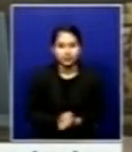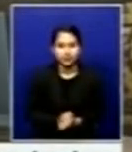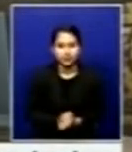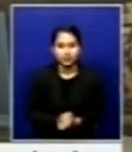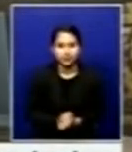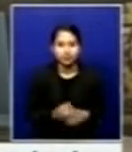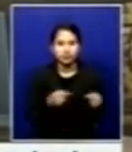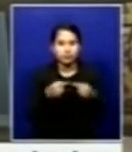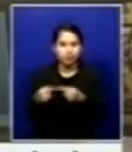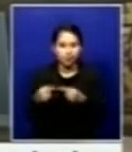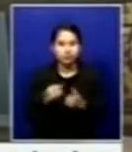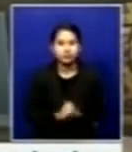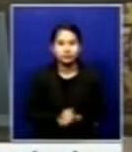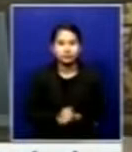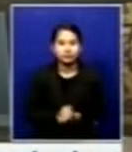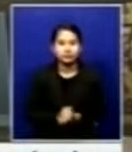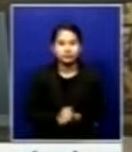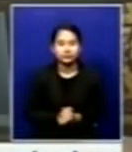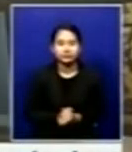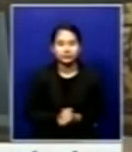สไลด์ต่อไปครับ